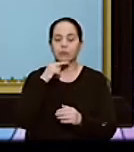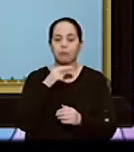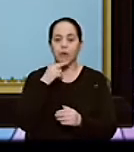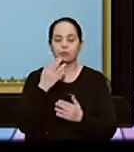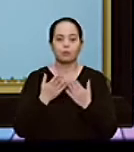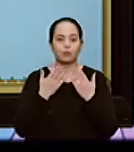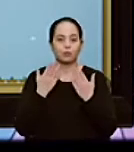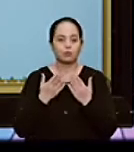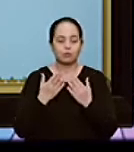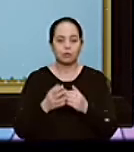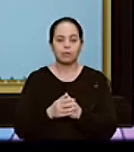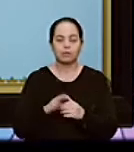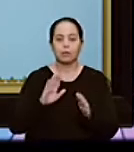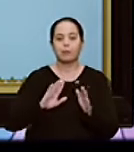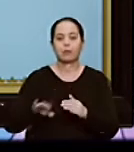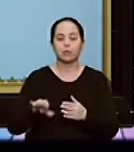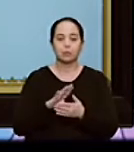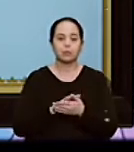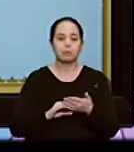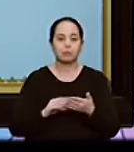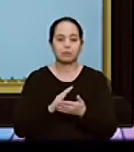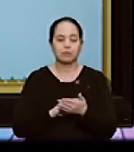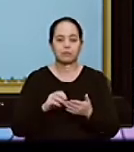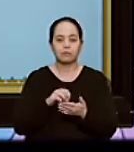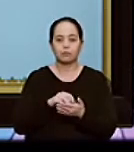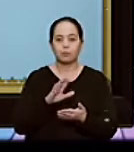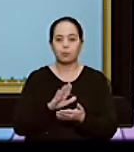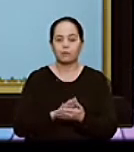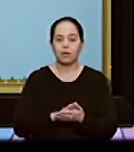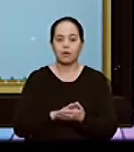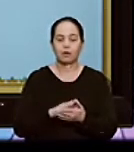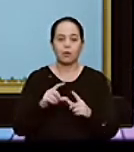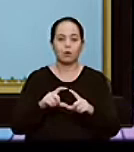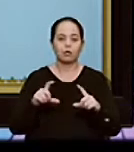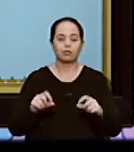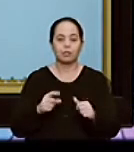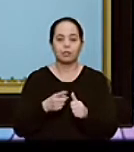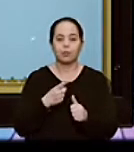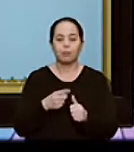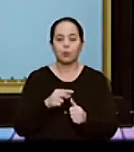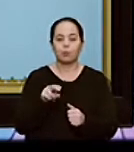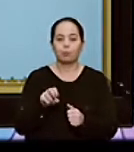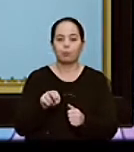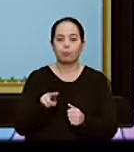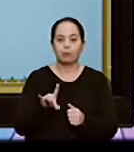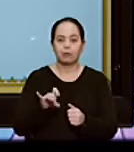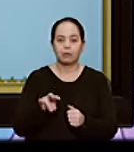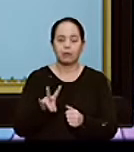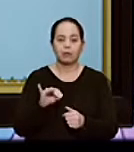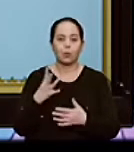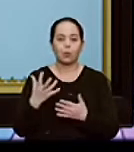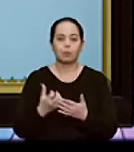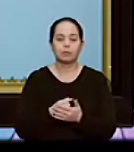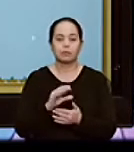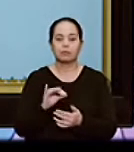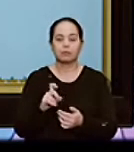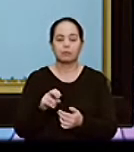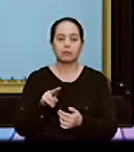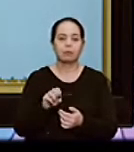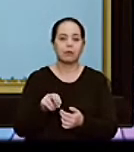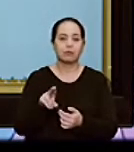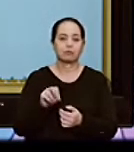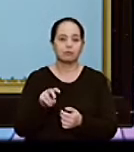внимательно прочитать, потом списать, вставляя окончание имен прилагательных и определить